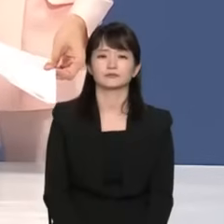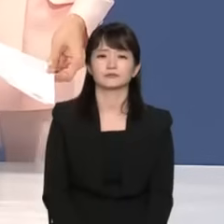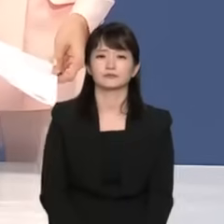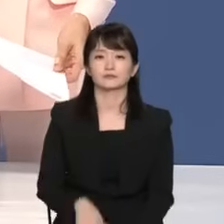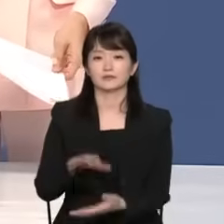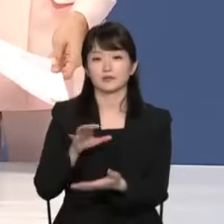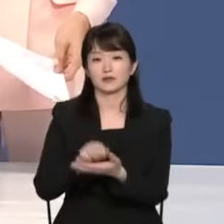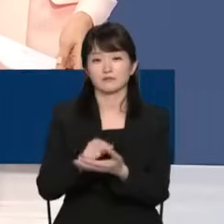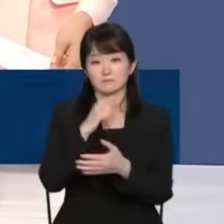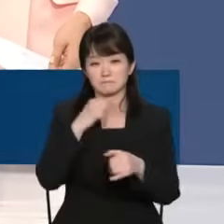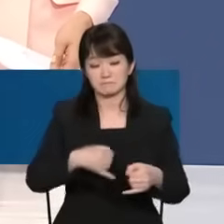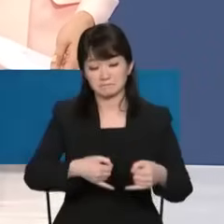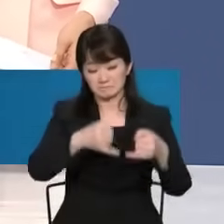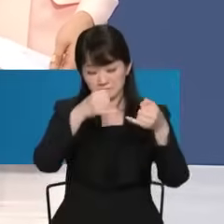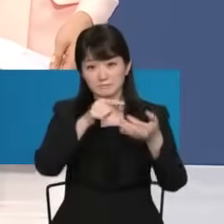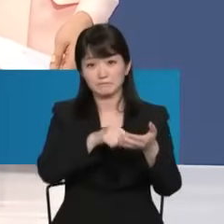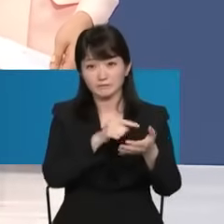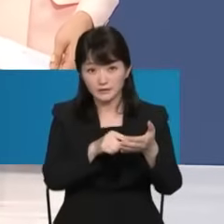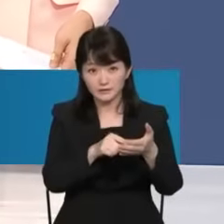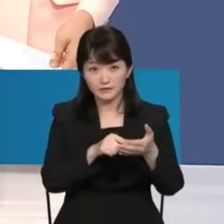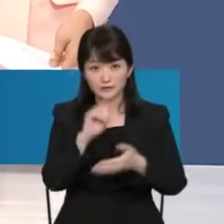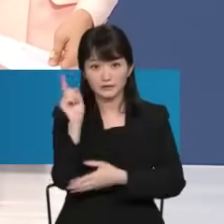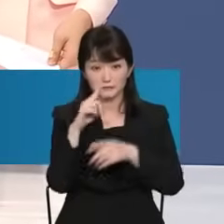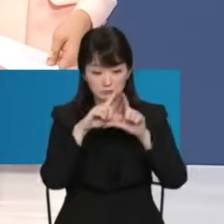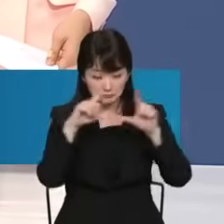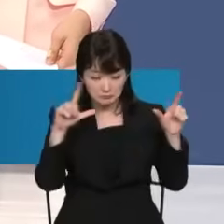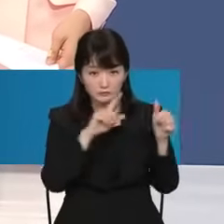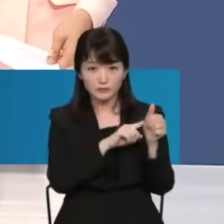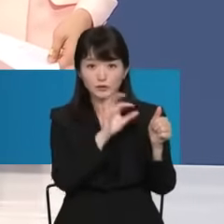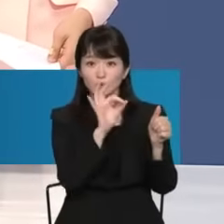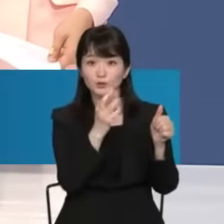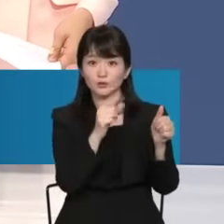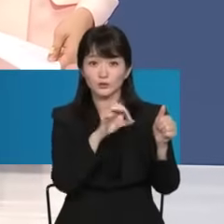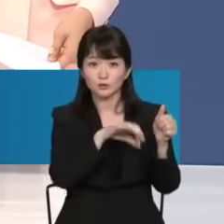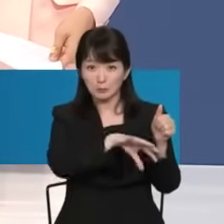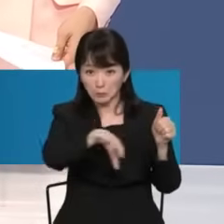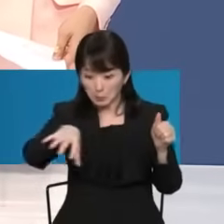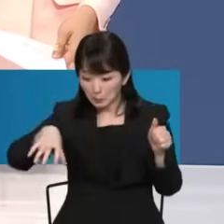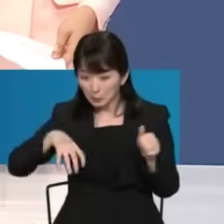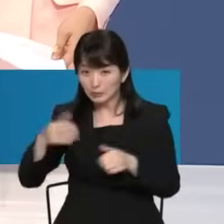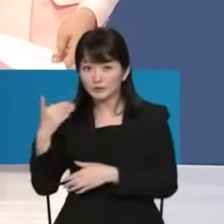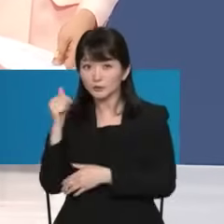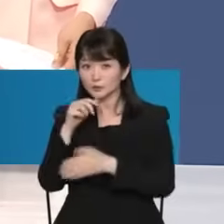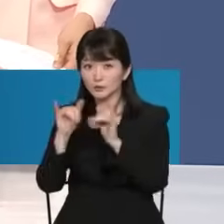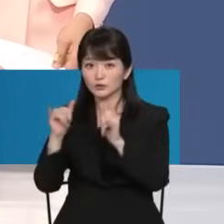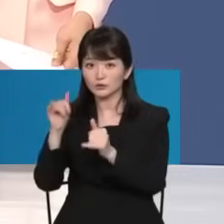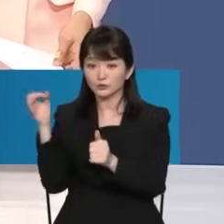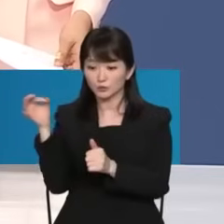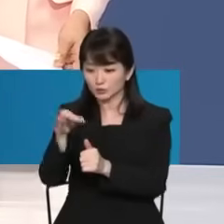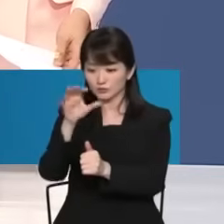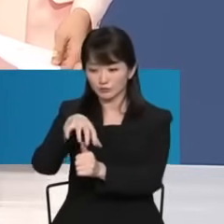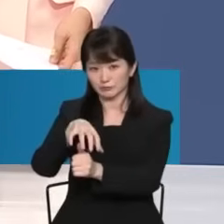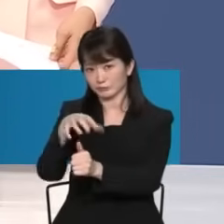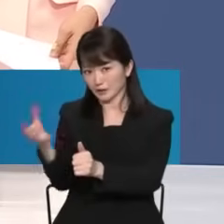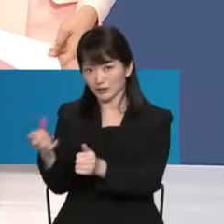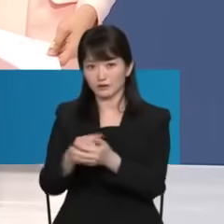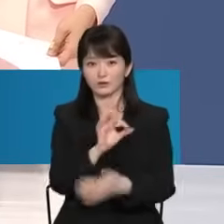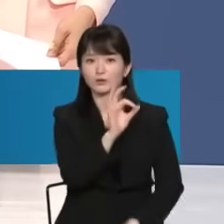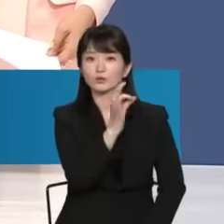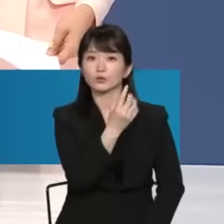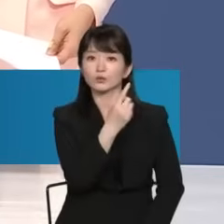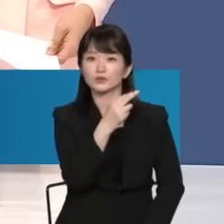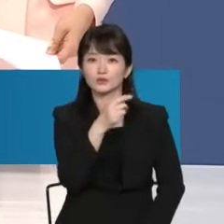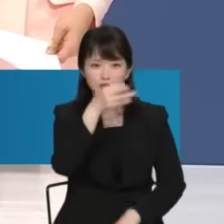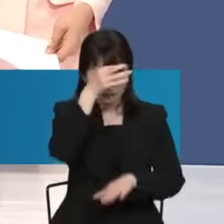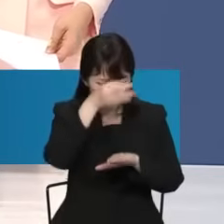도박 빚을 갚으려고 야구스타 오타니 쇼헤이의 돈을 빼돌린 전 통역사가 보석으로 풀려났습니다. 오타니에게 사과하고